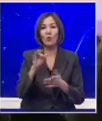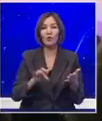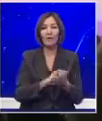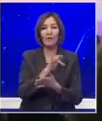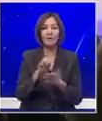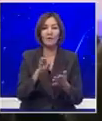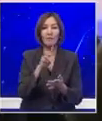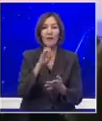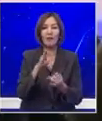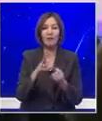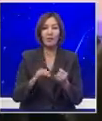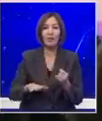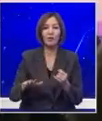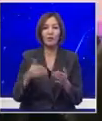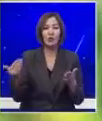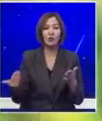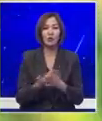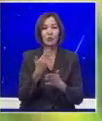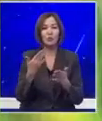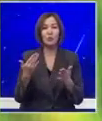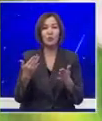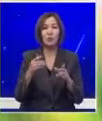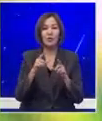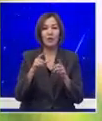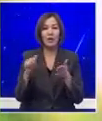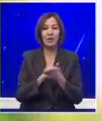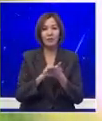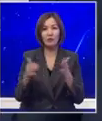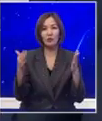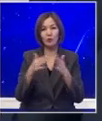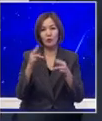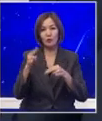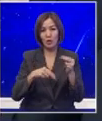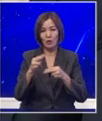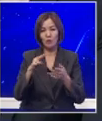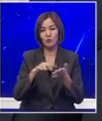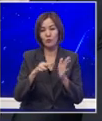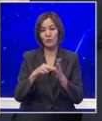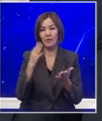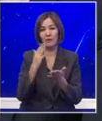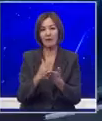Қонаев қаласымен Балқаш және Іле аудандарында су жаңа архившілер үйі салыну